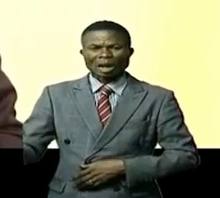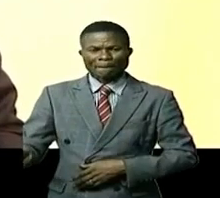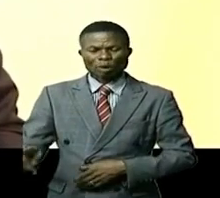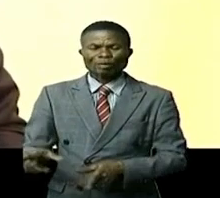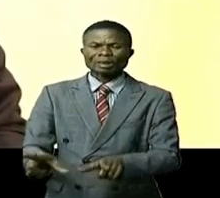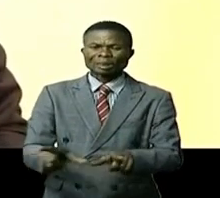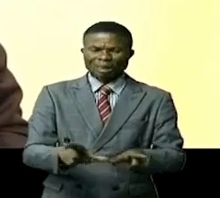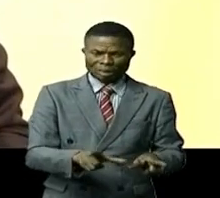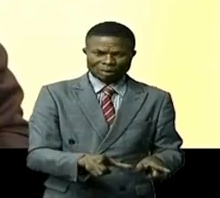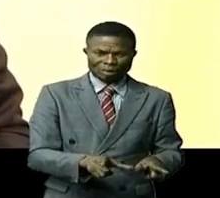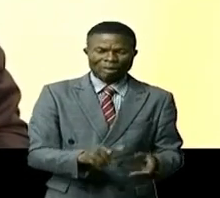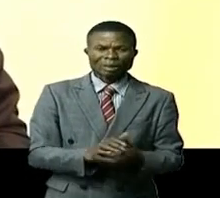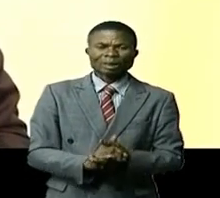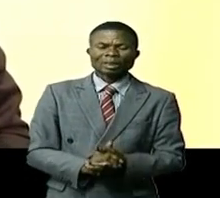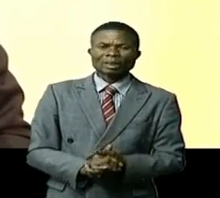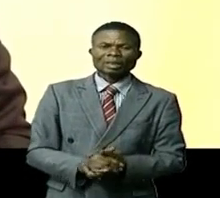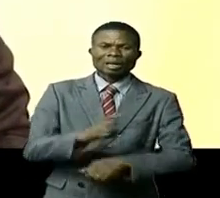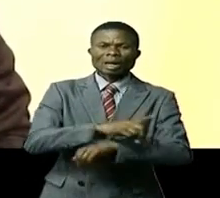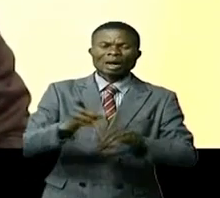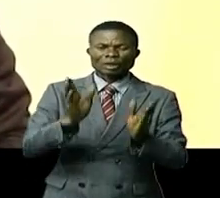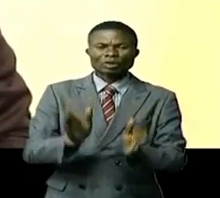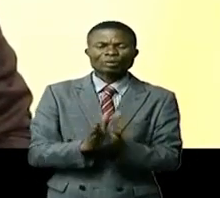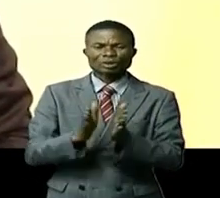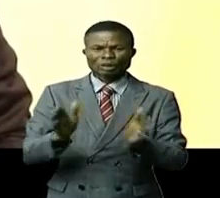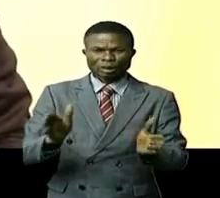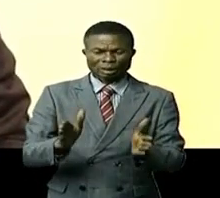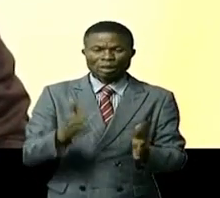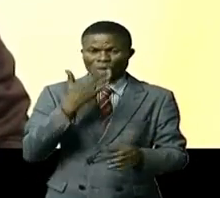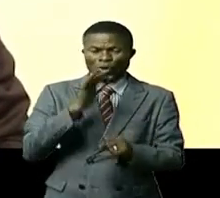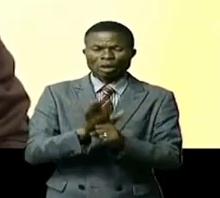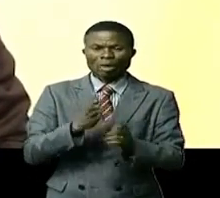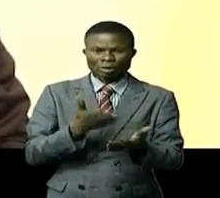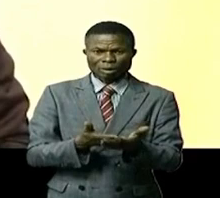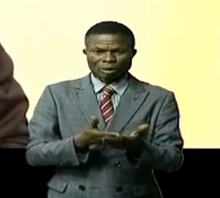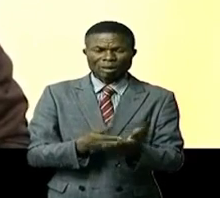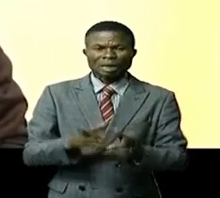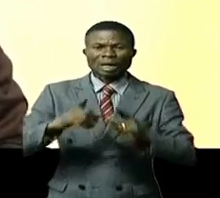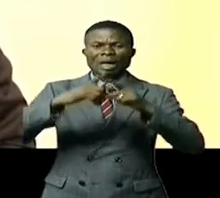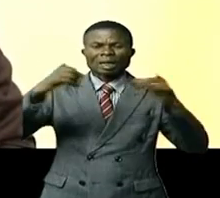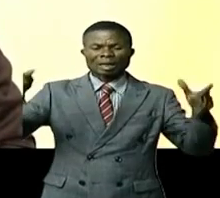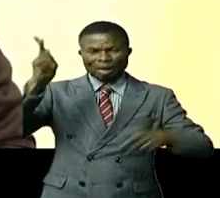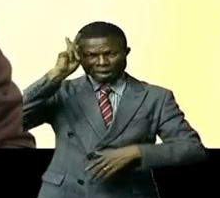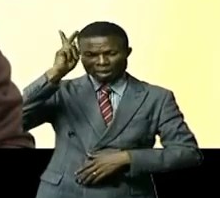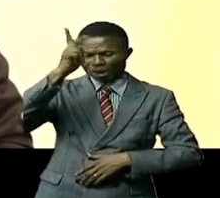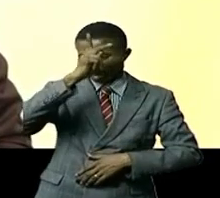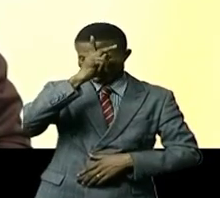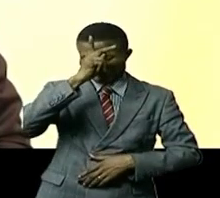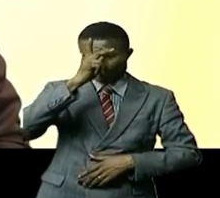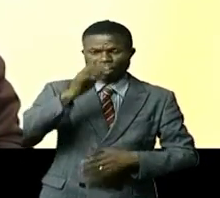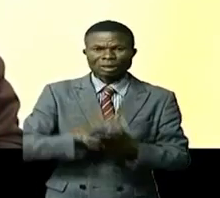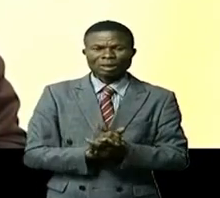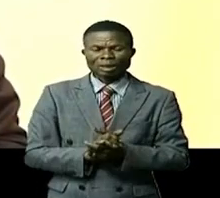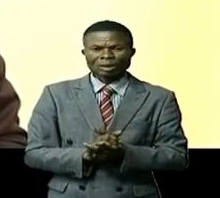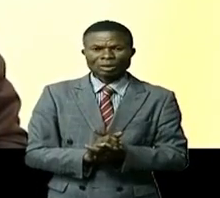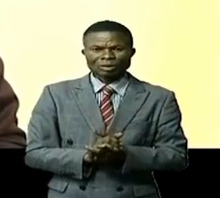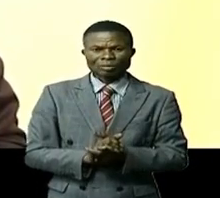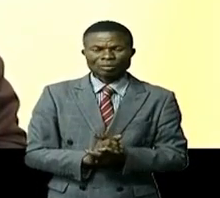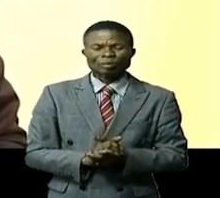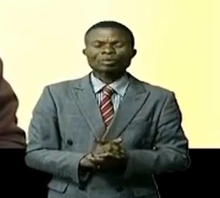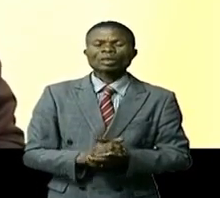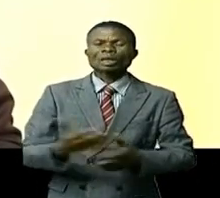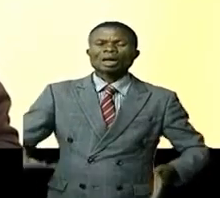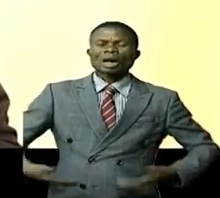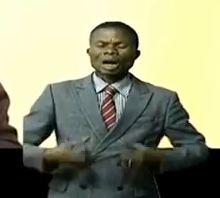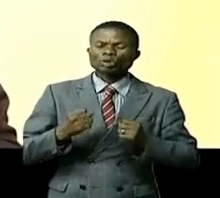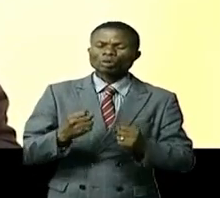En effet, comme vous le savez bien, les grands abandons de torches et de minerais qui sont exploités et exportés au jour le